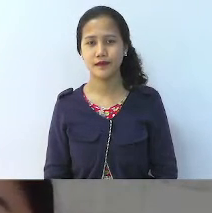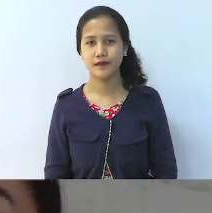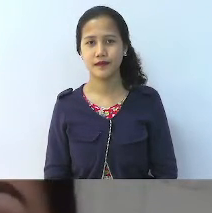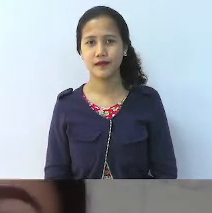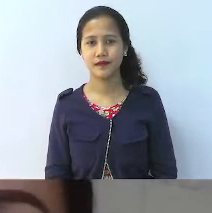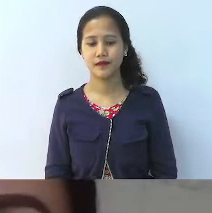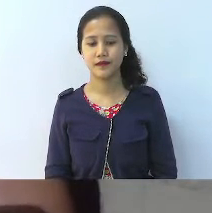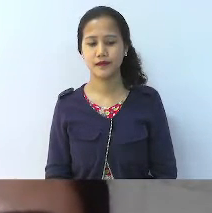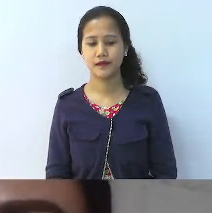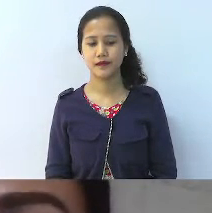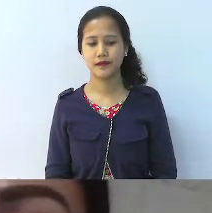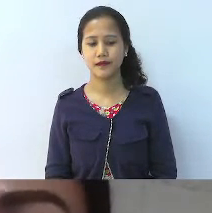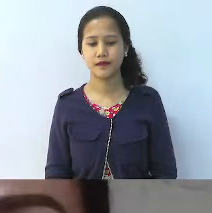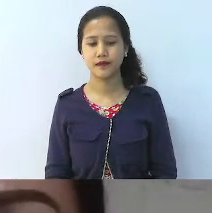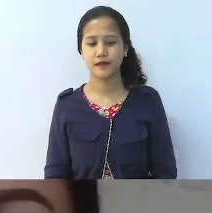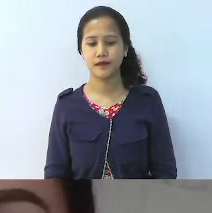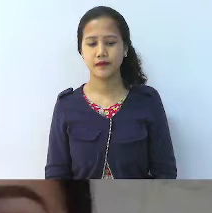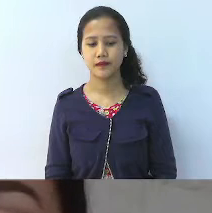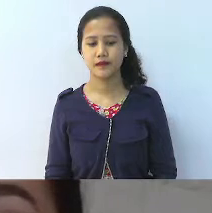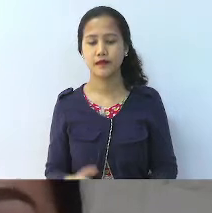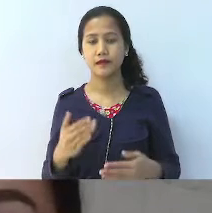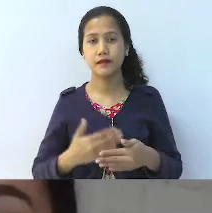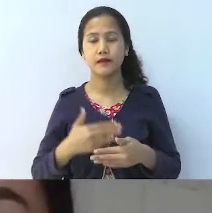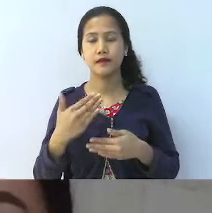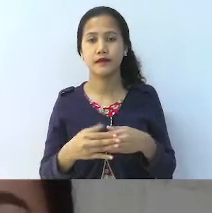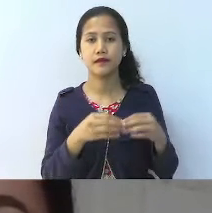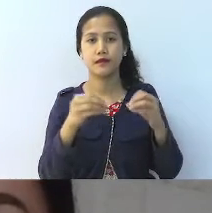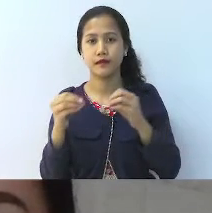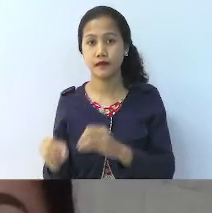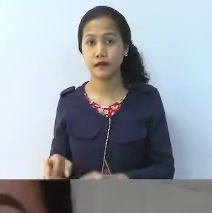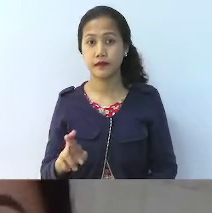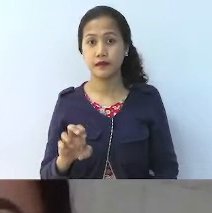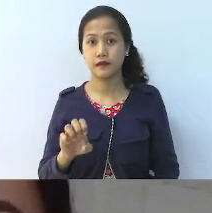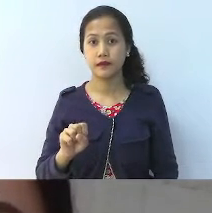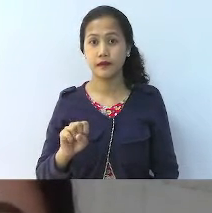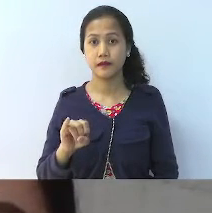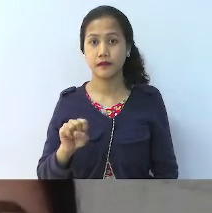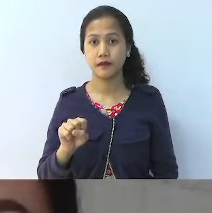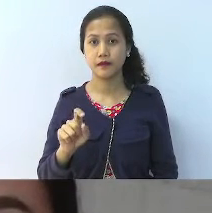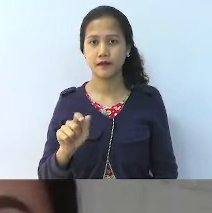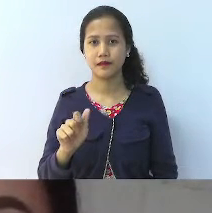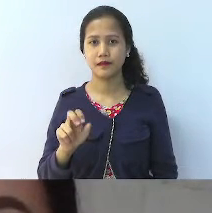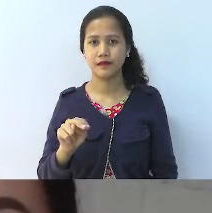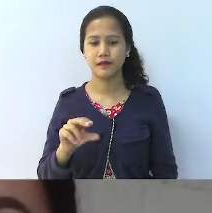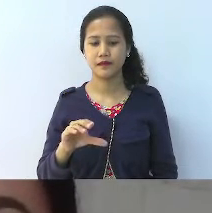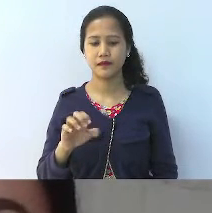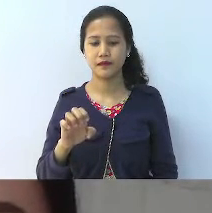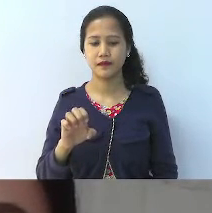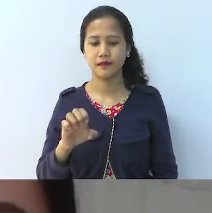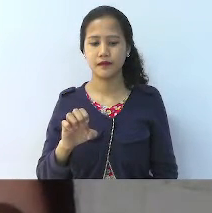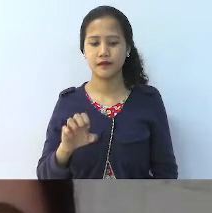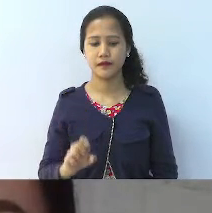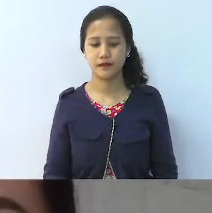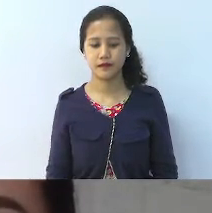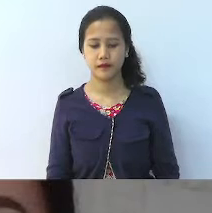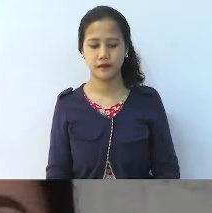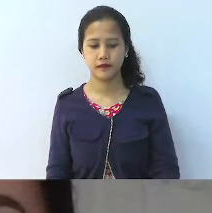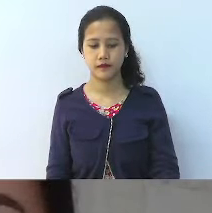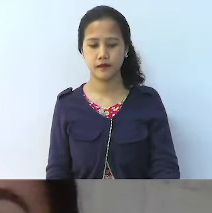Yan. Tapos yung pag-abante, pag-move forward ng ating baba.